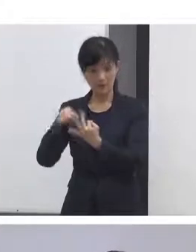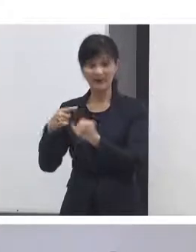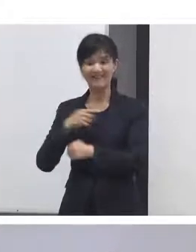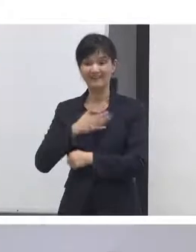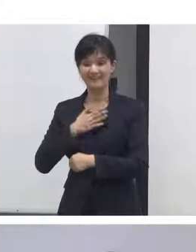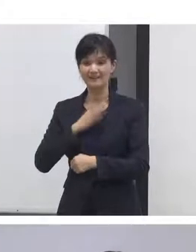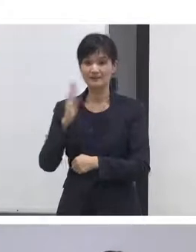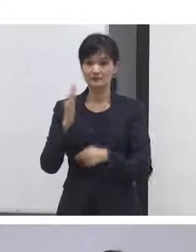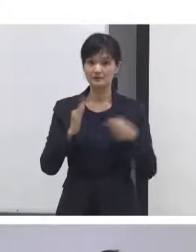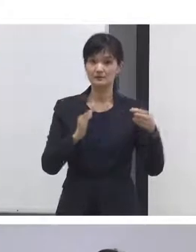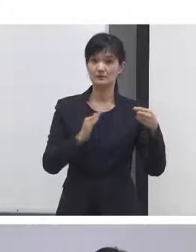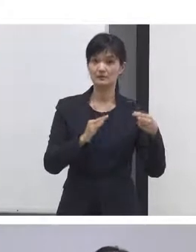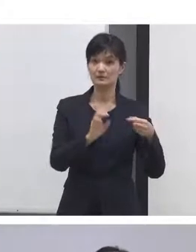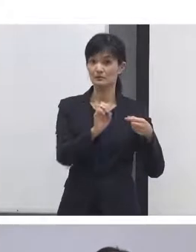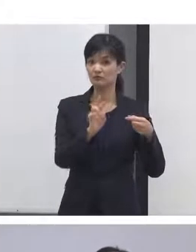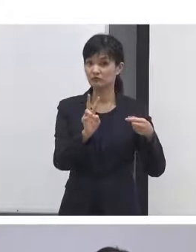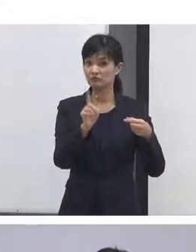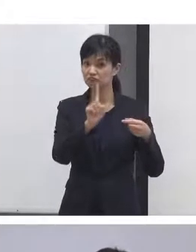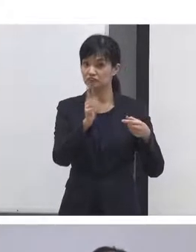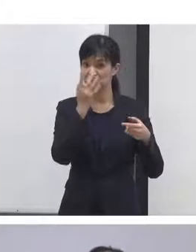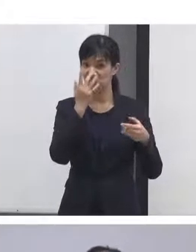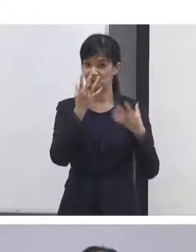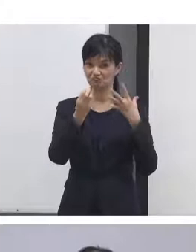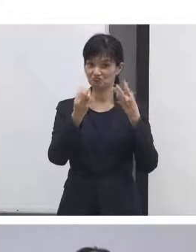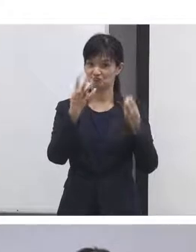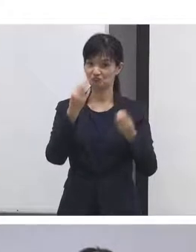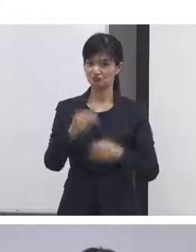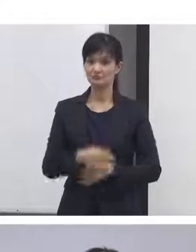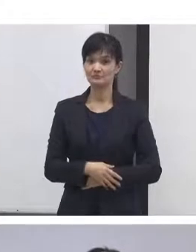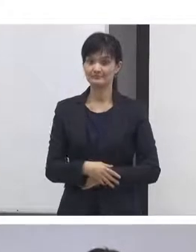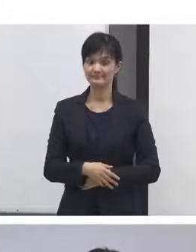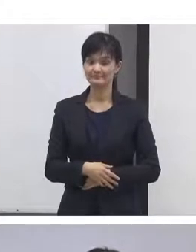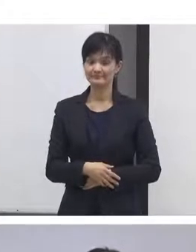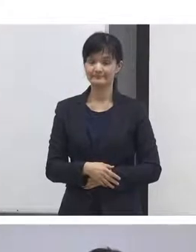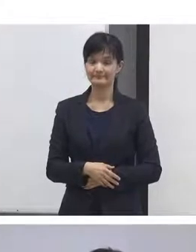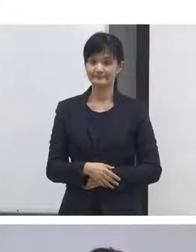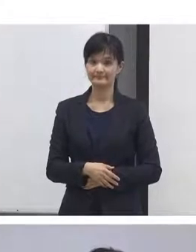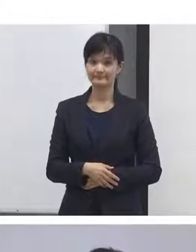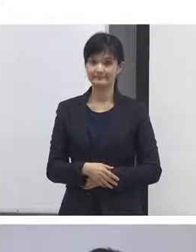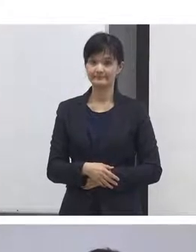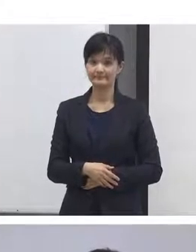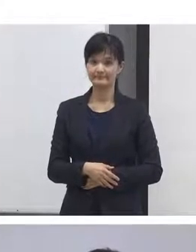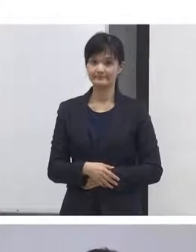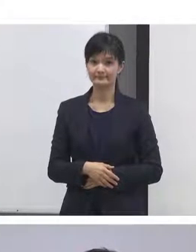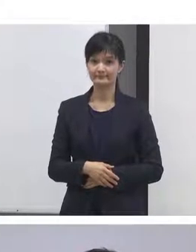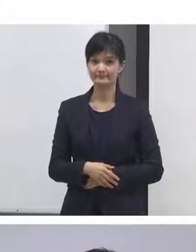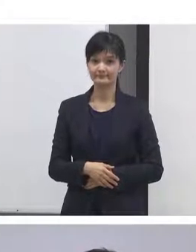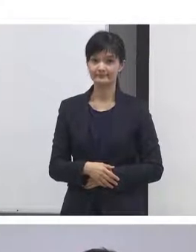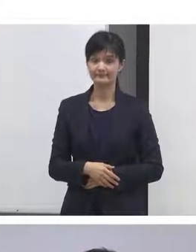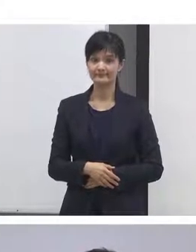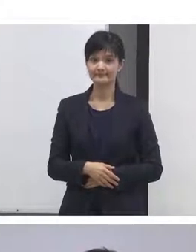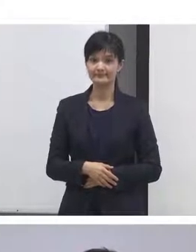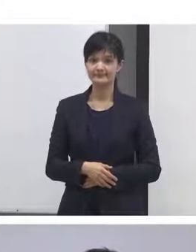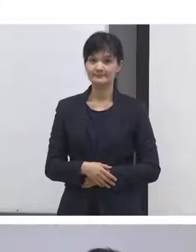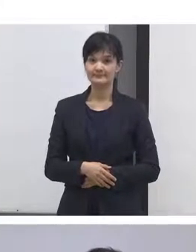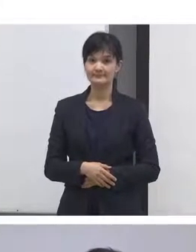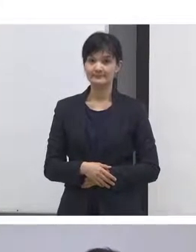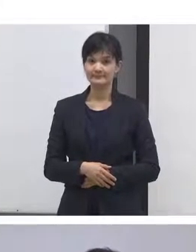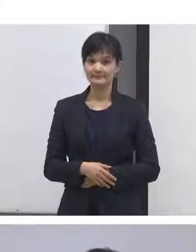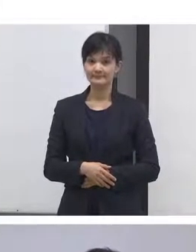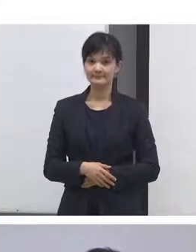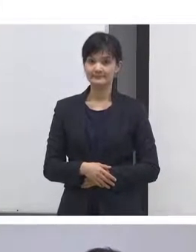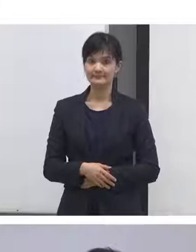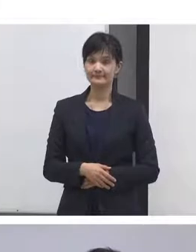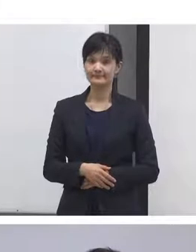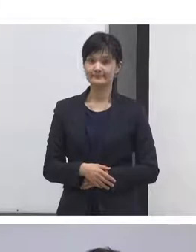GMV 是什么？嗯， 这个是，对，这是大